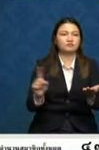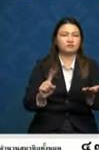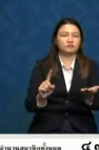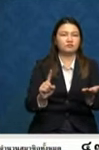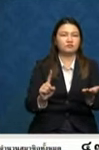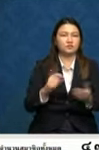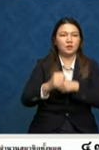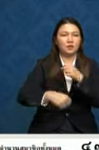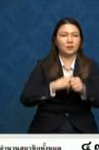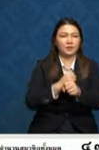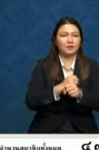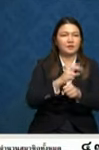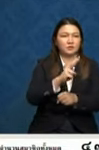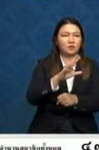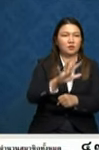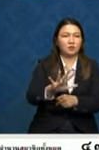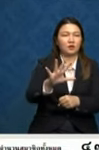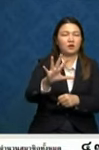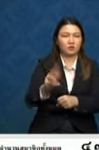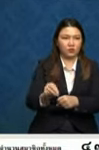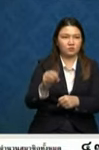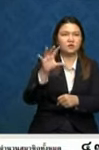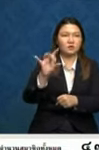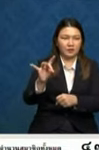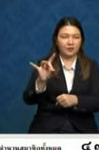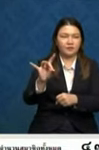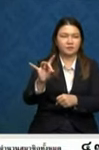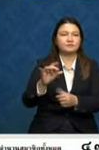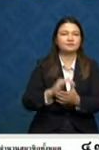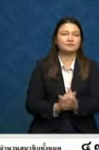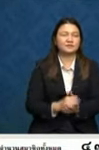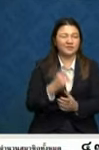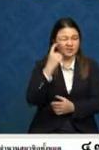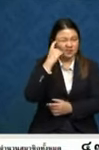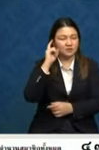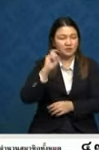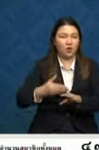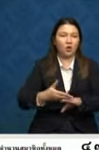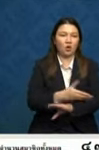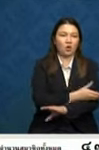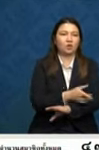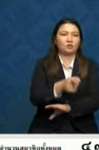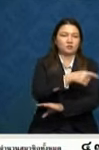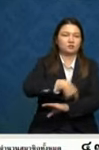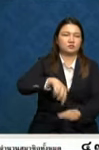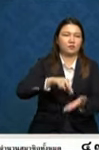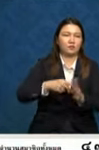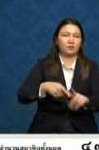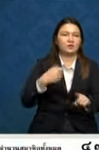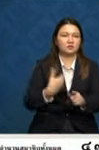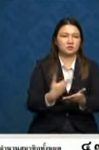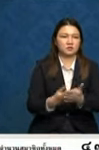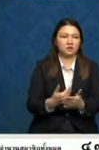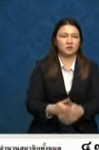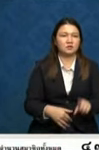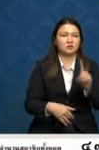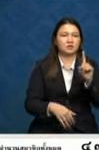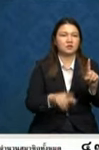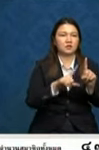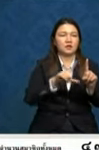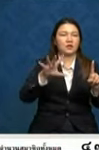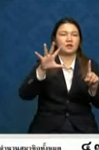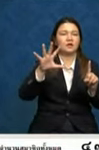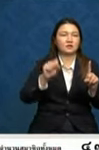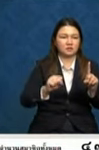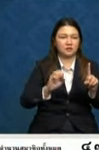ได้ในปีงบประมาณ2568นี้จึงมีความจำเป็นต้องตั้งงบประมาณ1,500,000 บาทเศษของธนาคาร